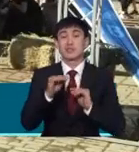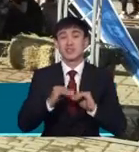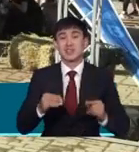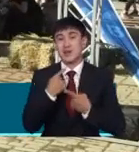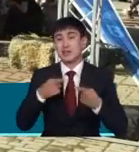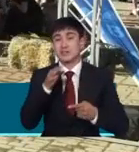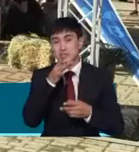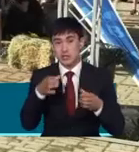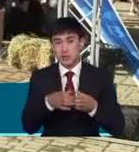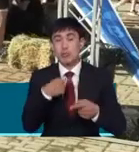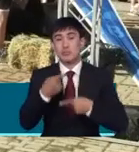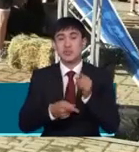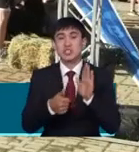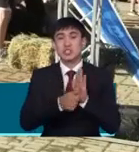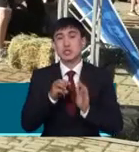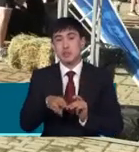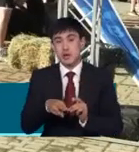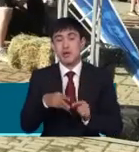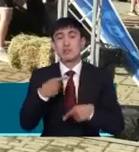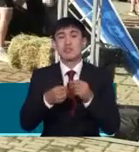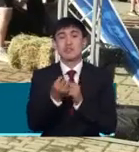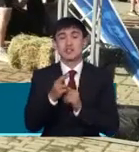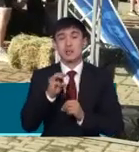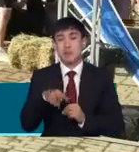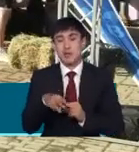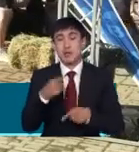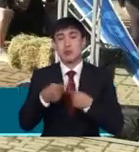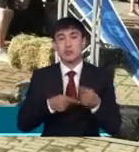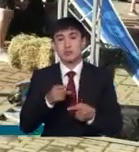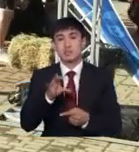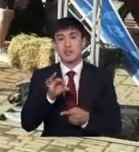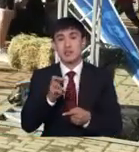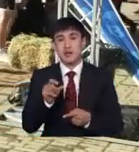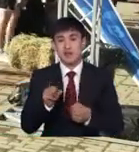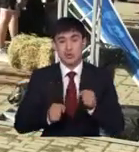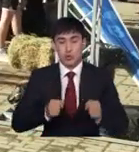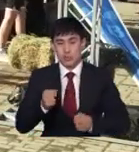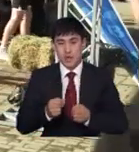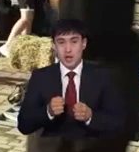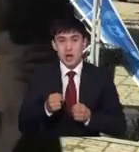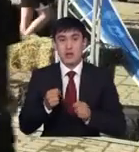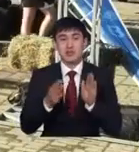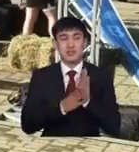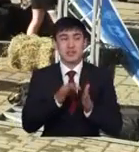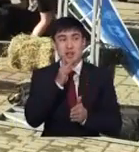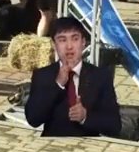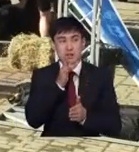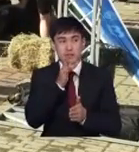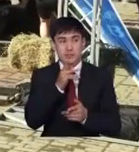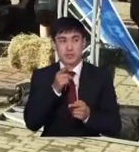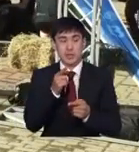возрастных категорий, потом стартуют 6 километров, потом 12, потом скандинавы. Но от 9 лет, ну